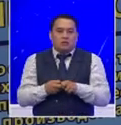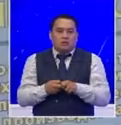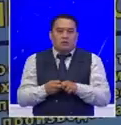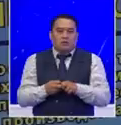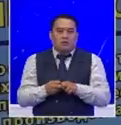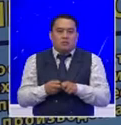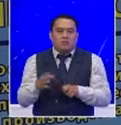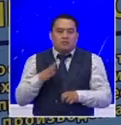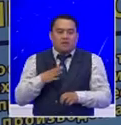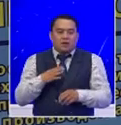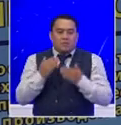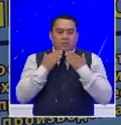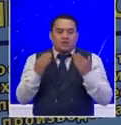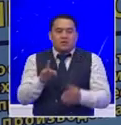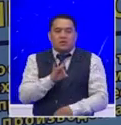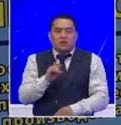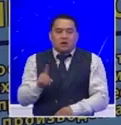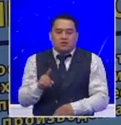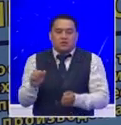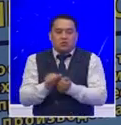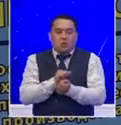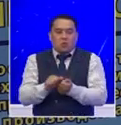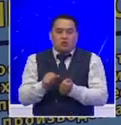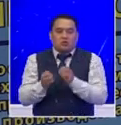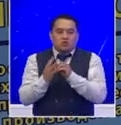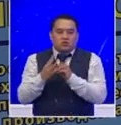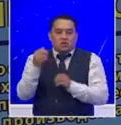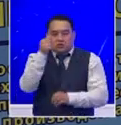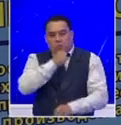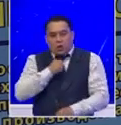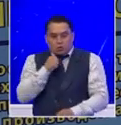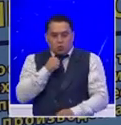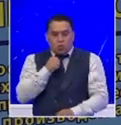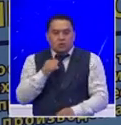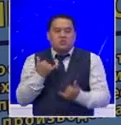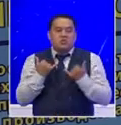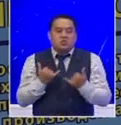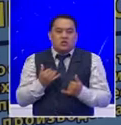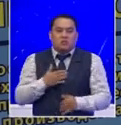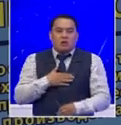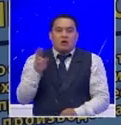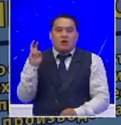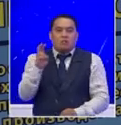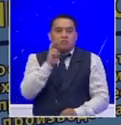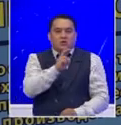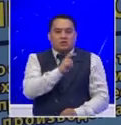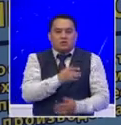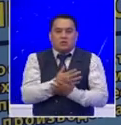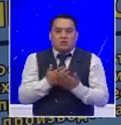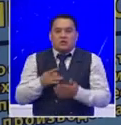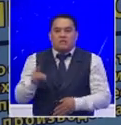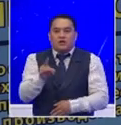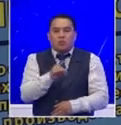несколько лет, бывает. Последний раз такая засуха была в 2014 году. Сейчас мы объездили несколько